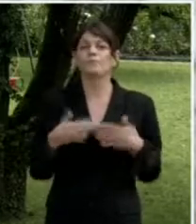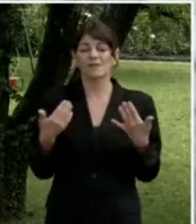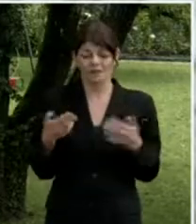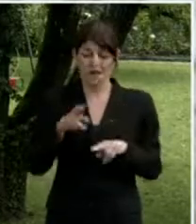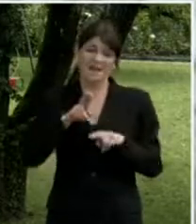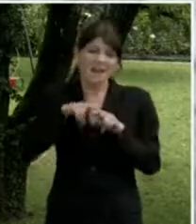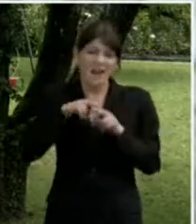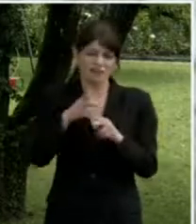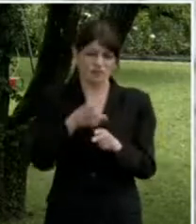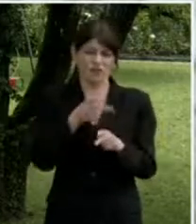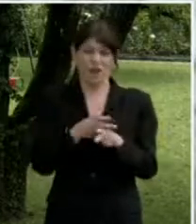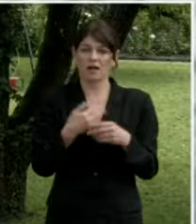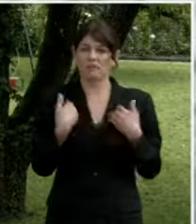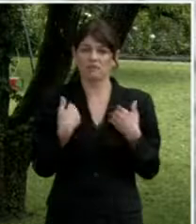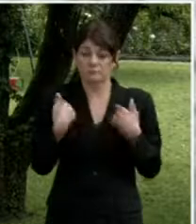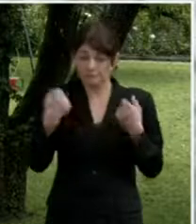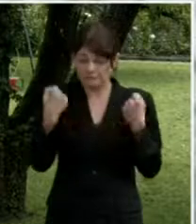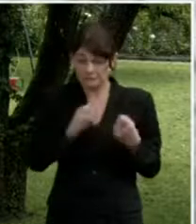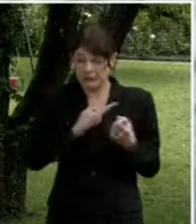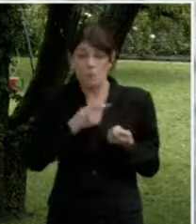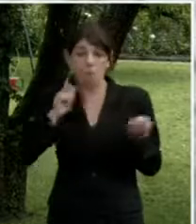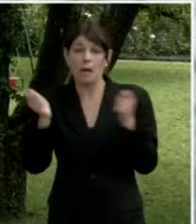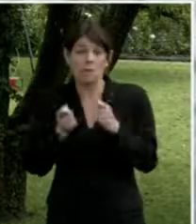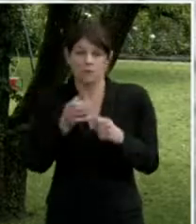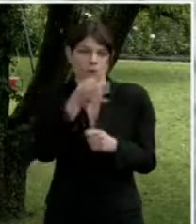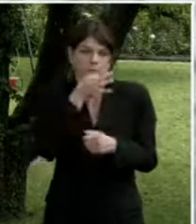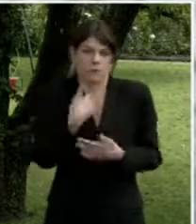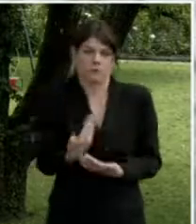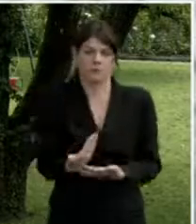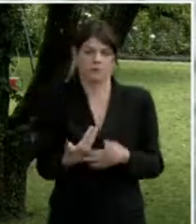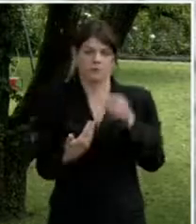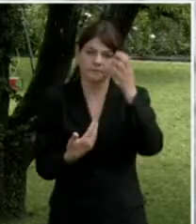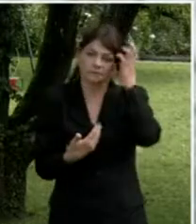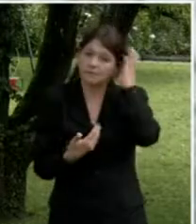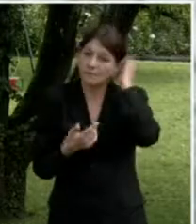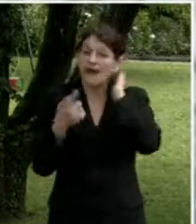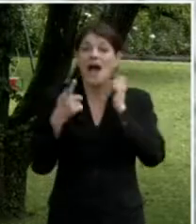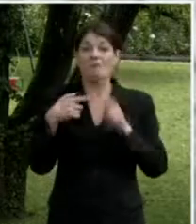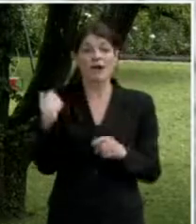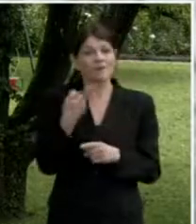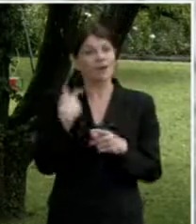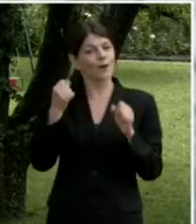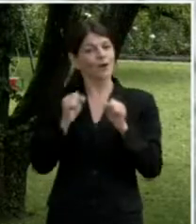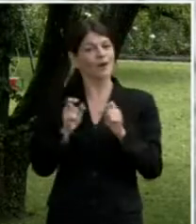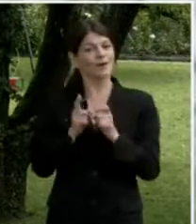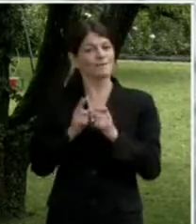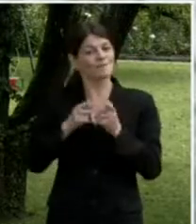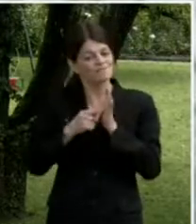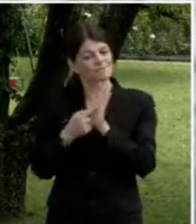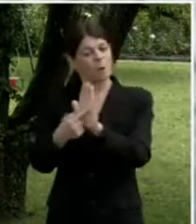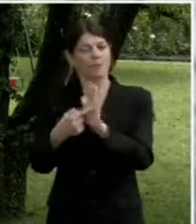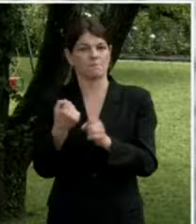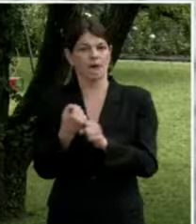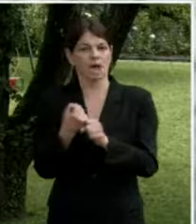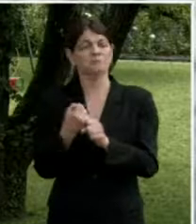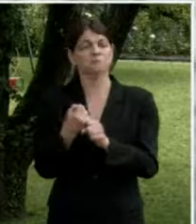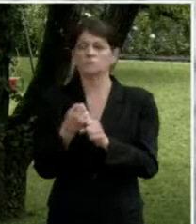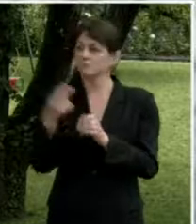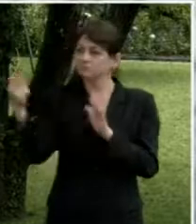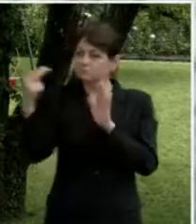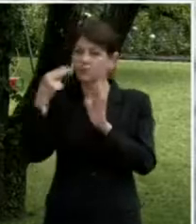Als Kleinstaat können wir das Ruder nicht herumreißen, aber wir können zum leuchtenden Vorbild werden,